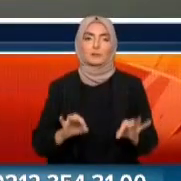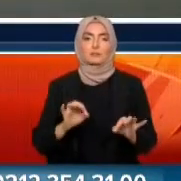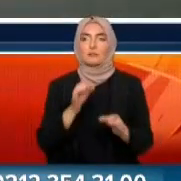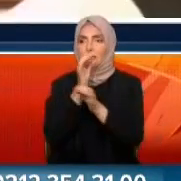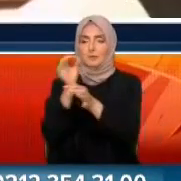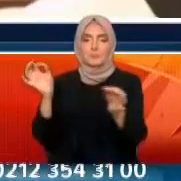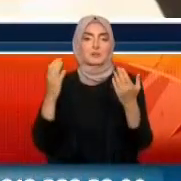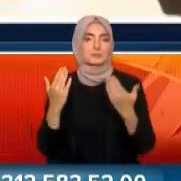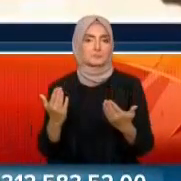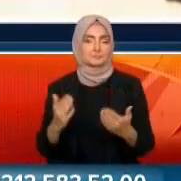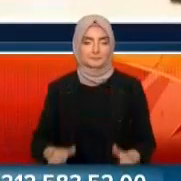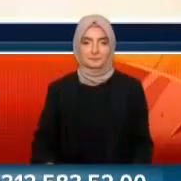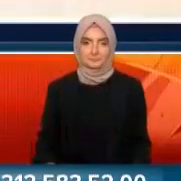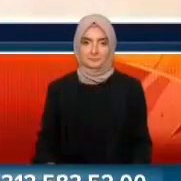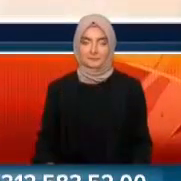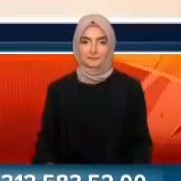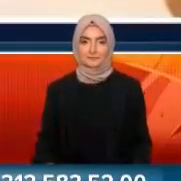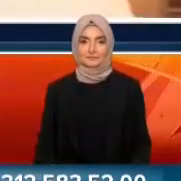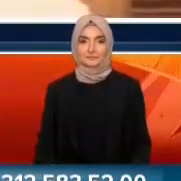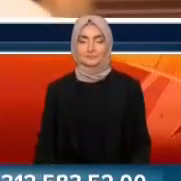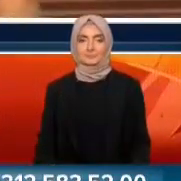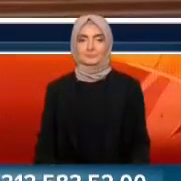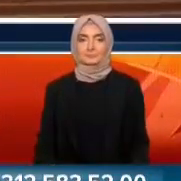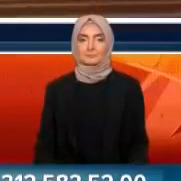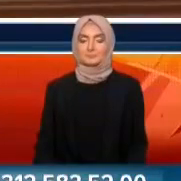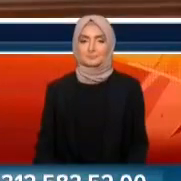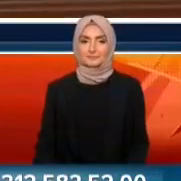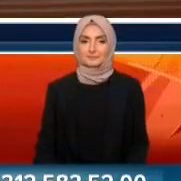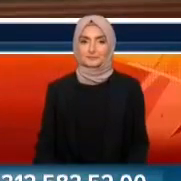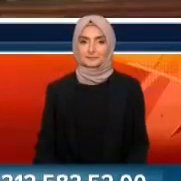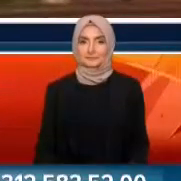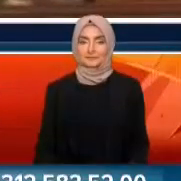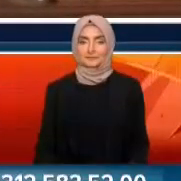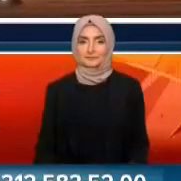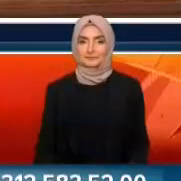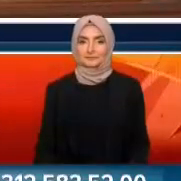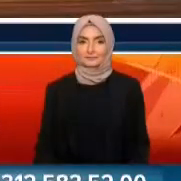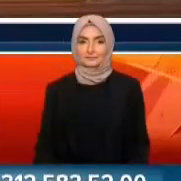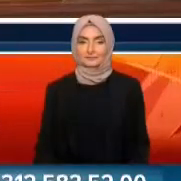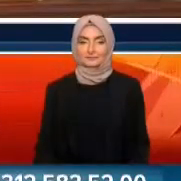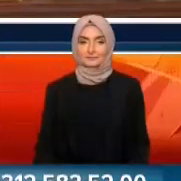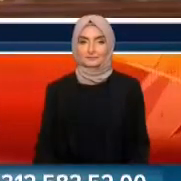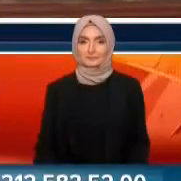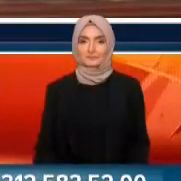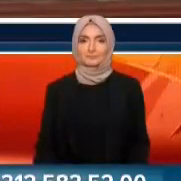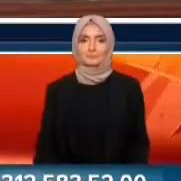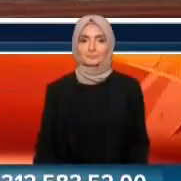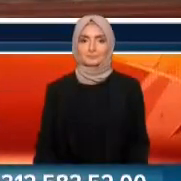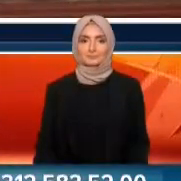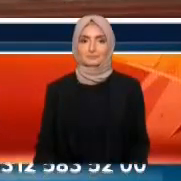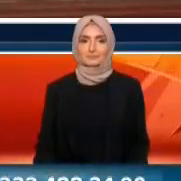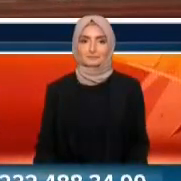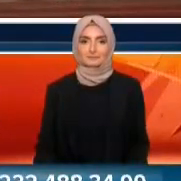Yunanistan'la Mısır arasında yapılan bu anlaşmanın hiçbir kıymeti, harbiyesi